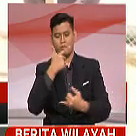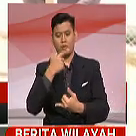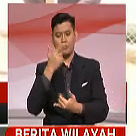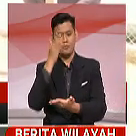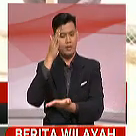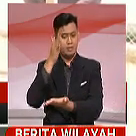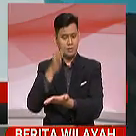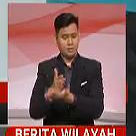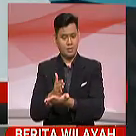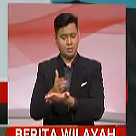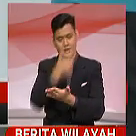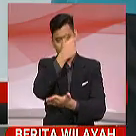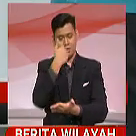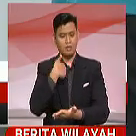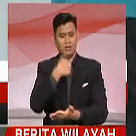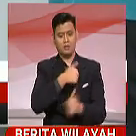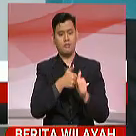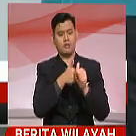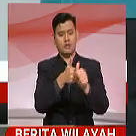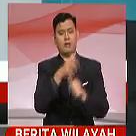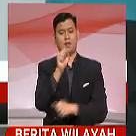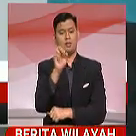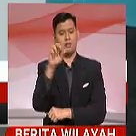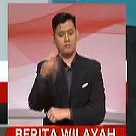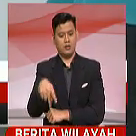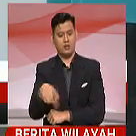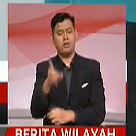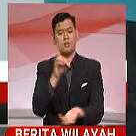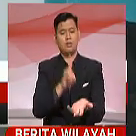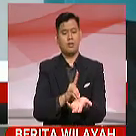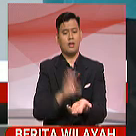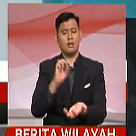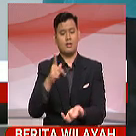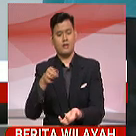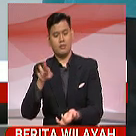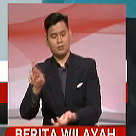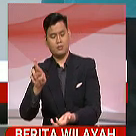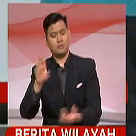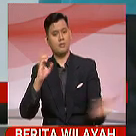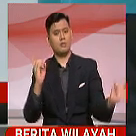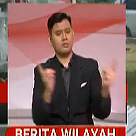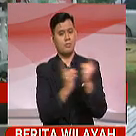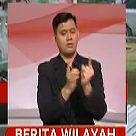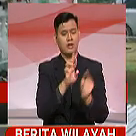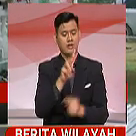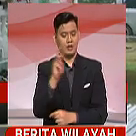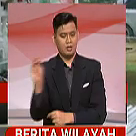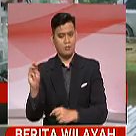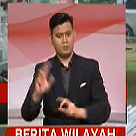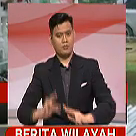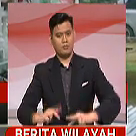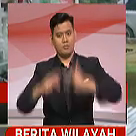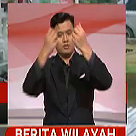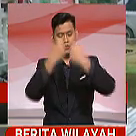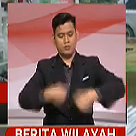kita mematuhi SOP. Dr. Ali Akbar ditemui pemberita RTM dalam program penyerahan barangan pembinaan surau Kampung